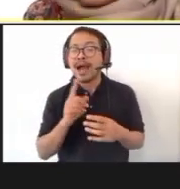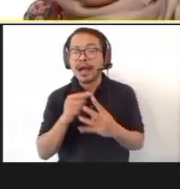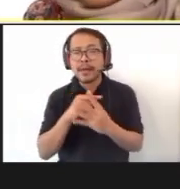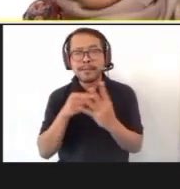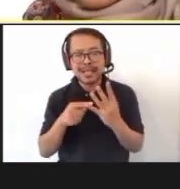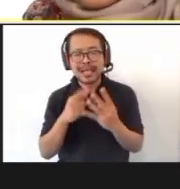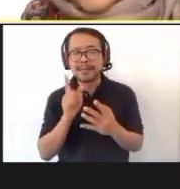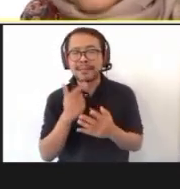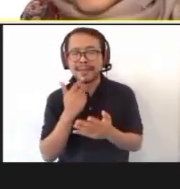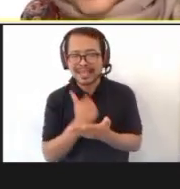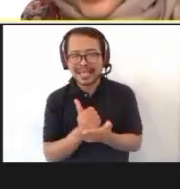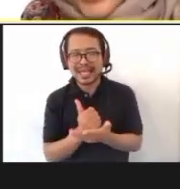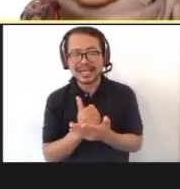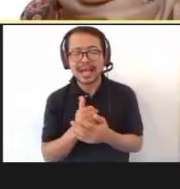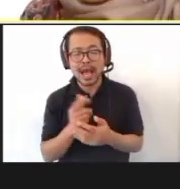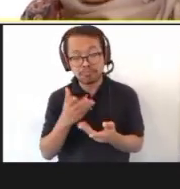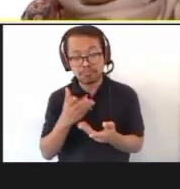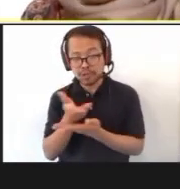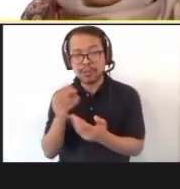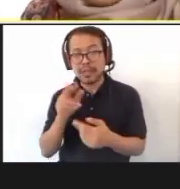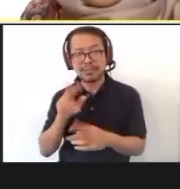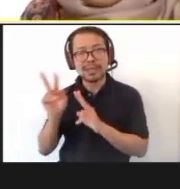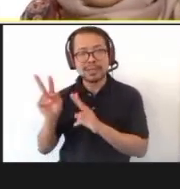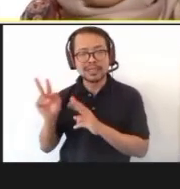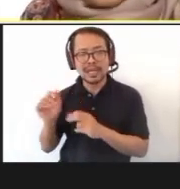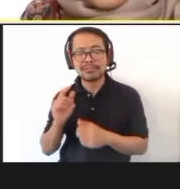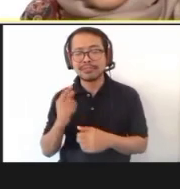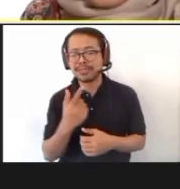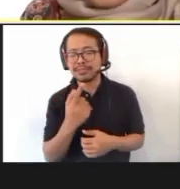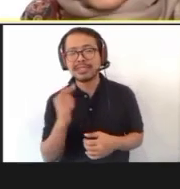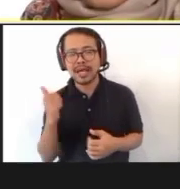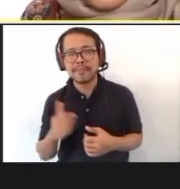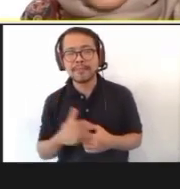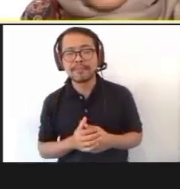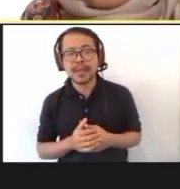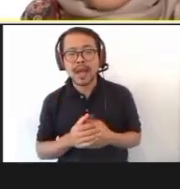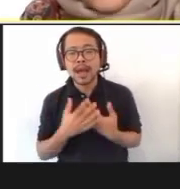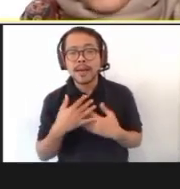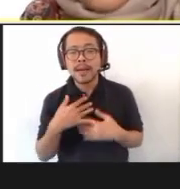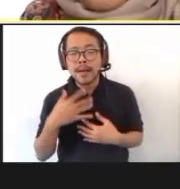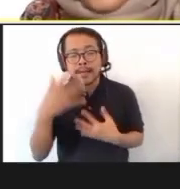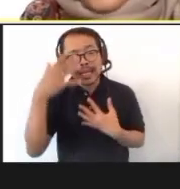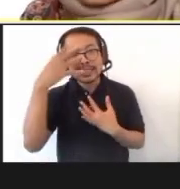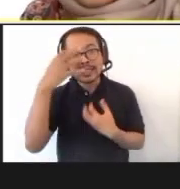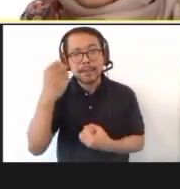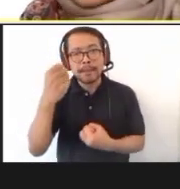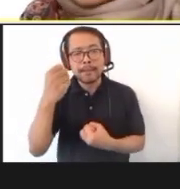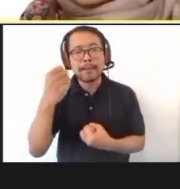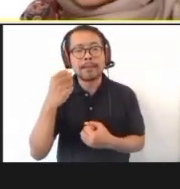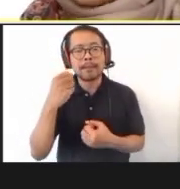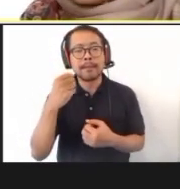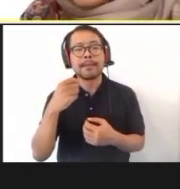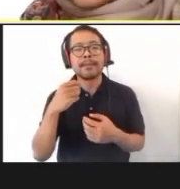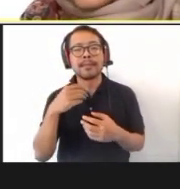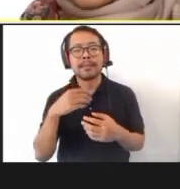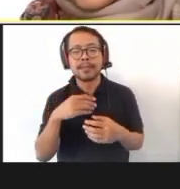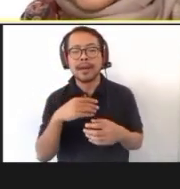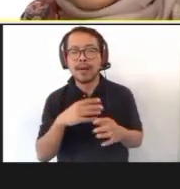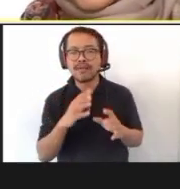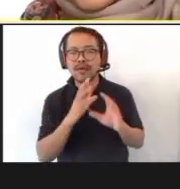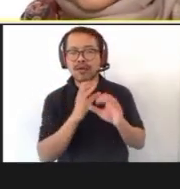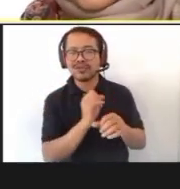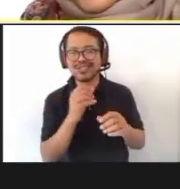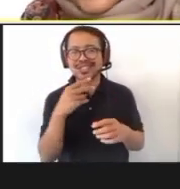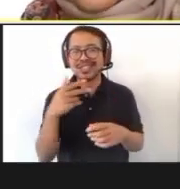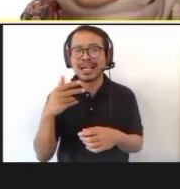nanti ibu bapak bisa baca gitu. Lalu kemudian prinsip dari pengaruh utamaan gengsi bisa dilihat pada